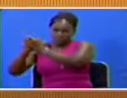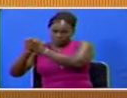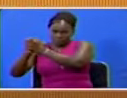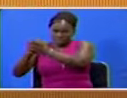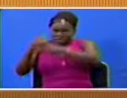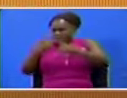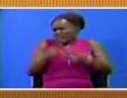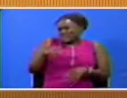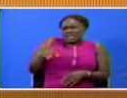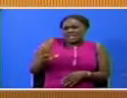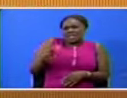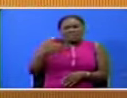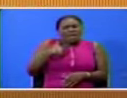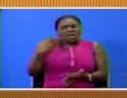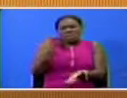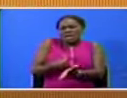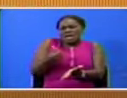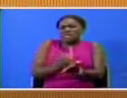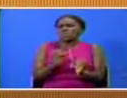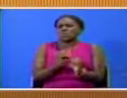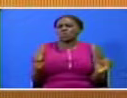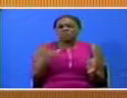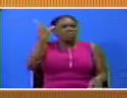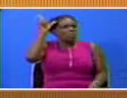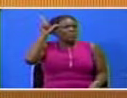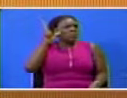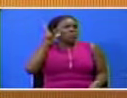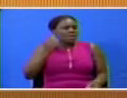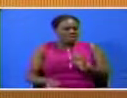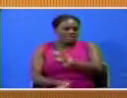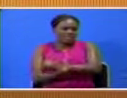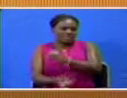licha ya kutojiweza kifedha. Elvis Kosgei ana maelezo zaidi.